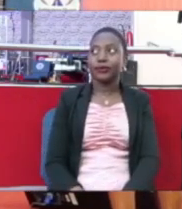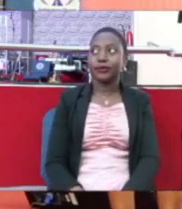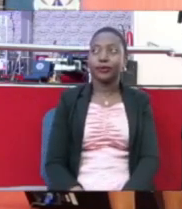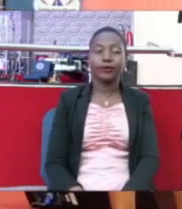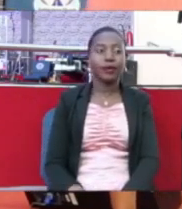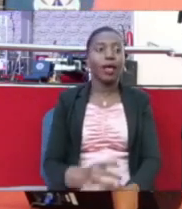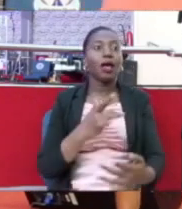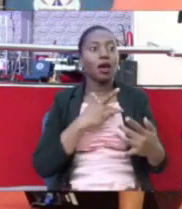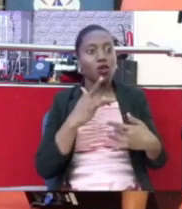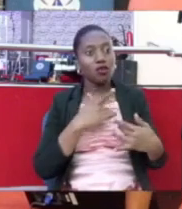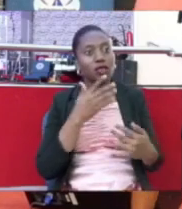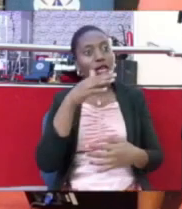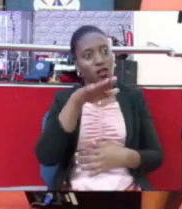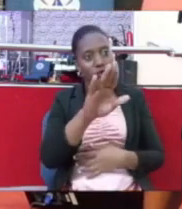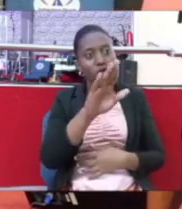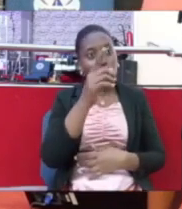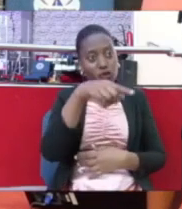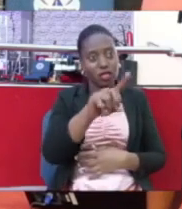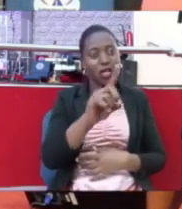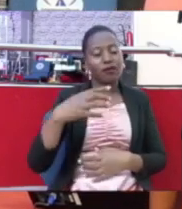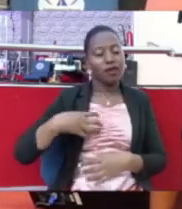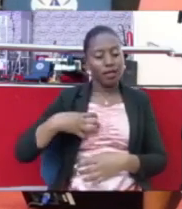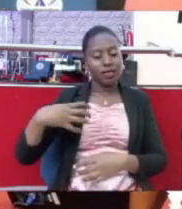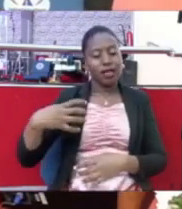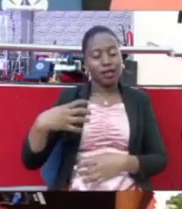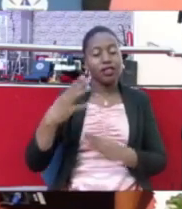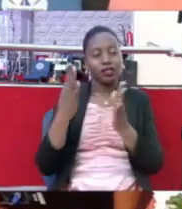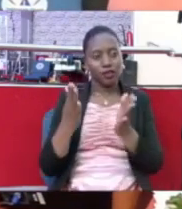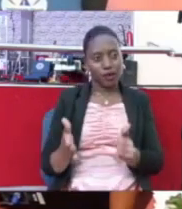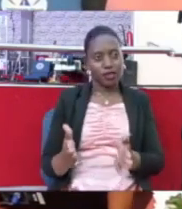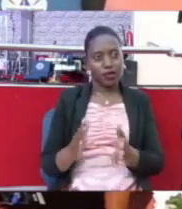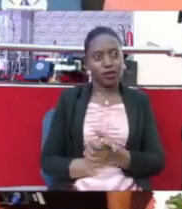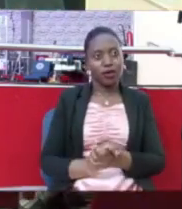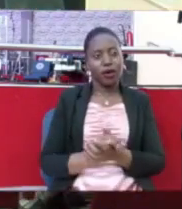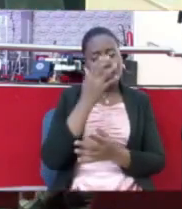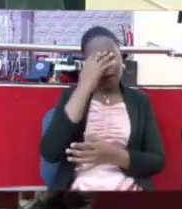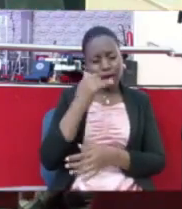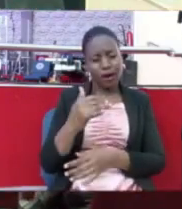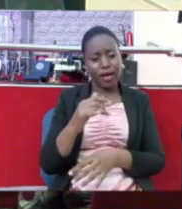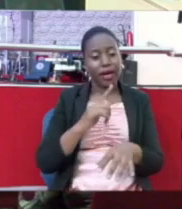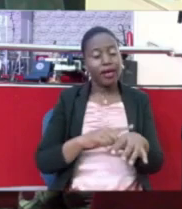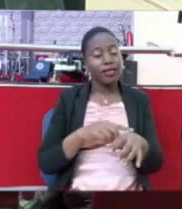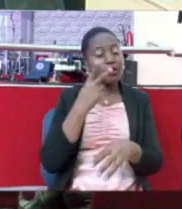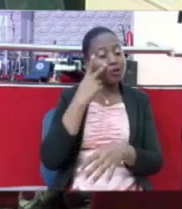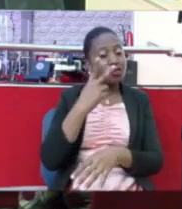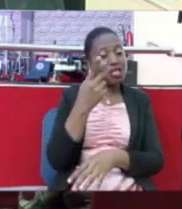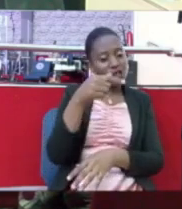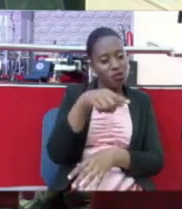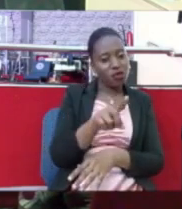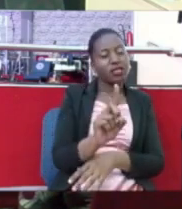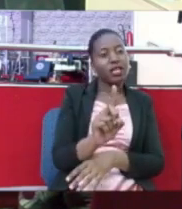Consider yourself as a rich man. Jiweke au jione kama mtu ambaye ni tajiri. Because as you see yourself, so you will